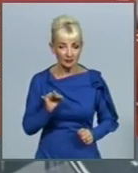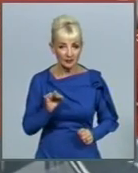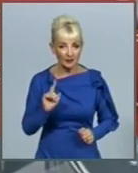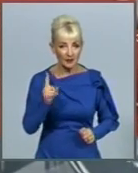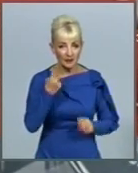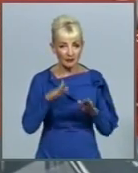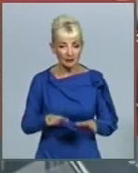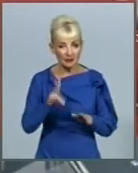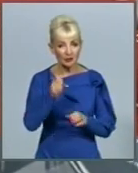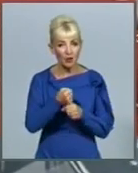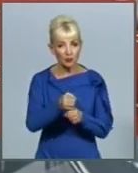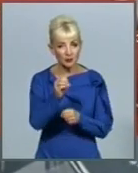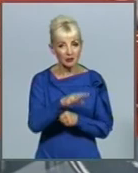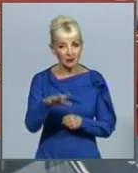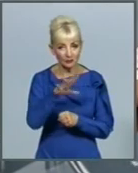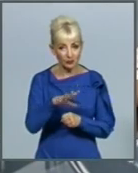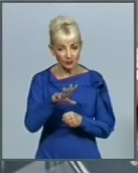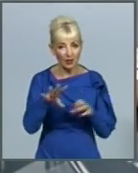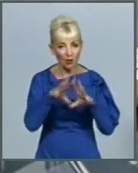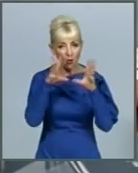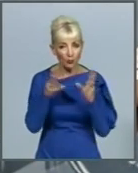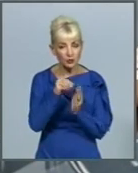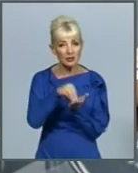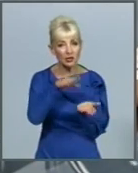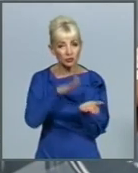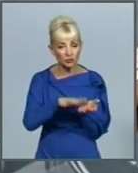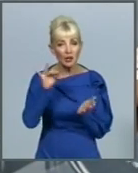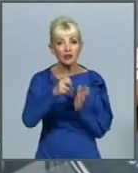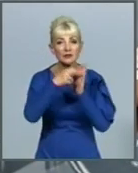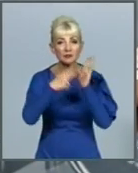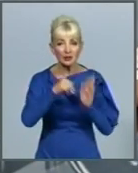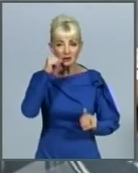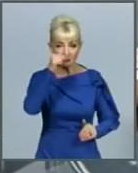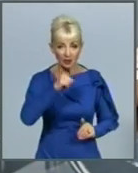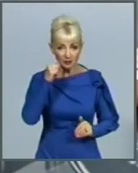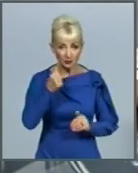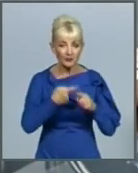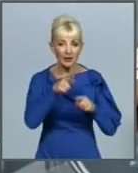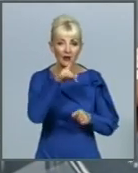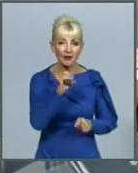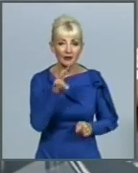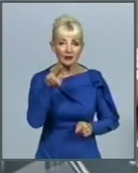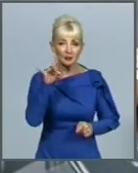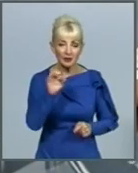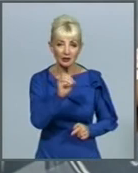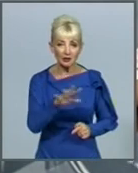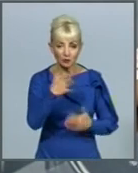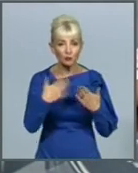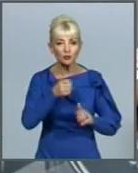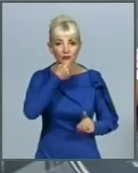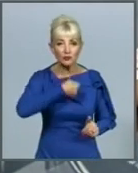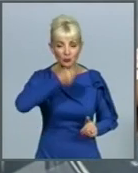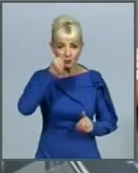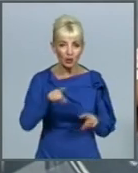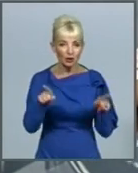первое место на Кубке Европы, собственно, общий зачет. И в 2017 году это Гран-при Европы, уже взрослые,